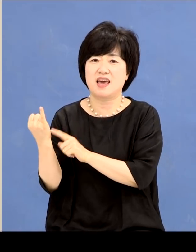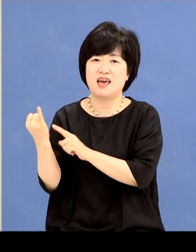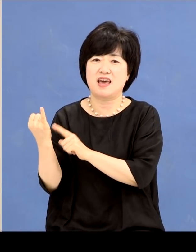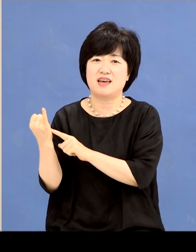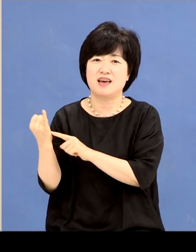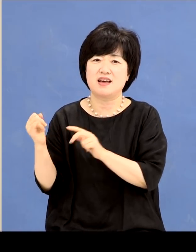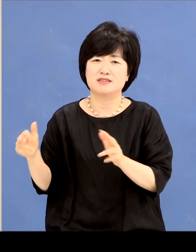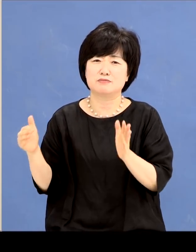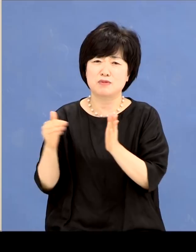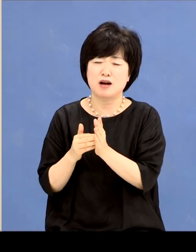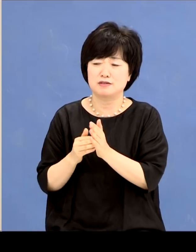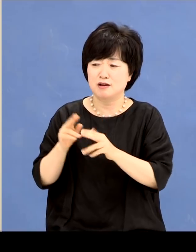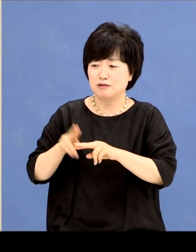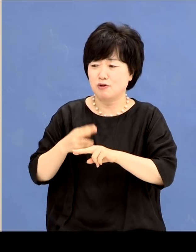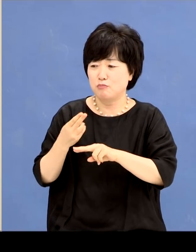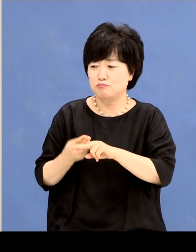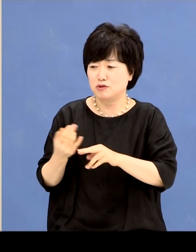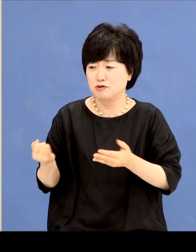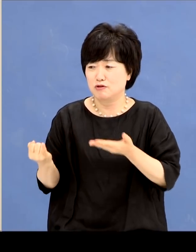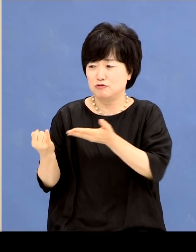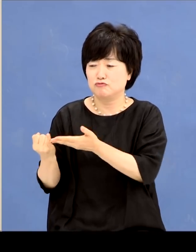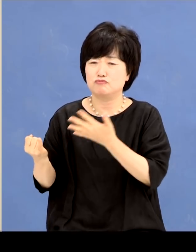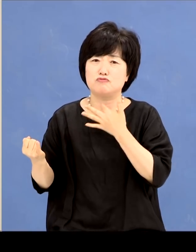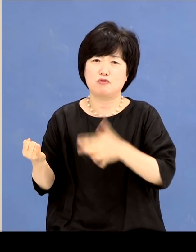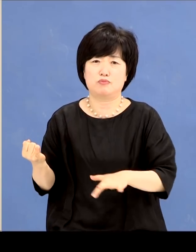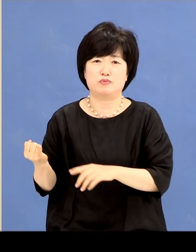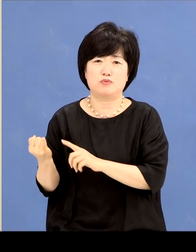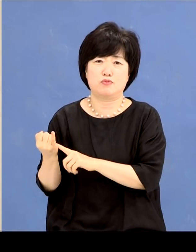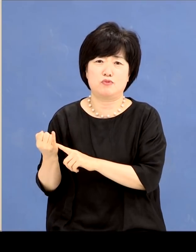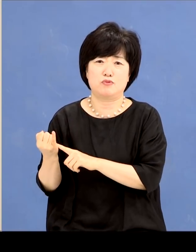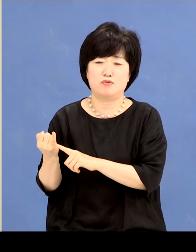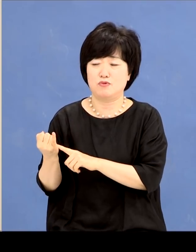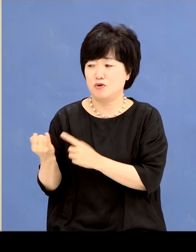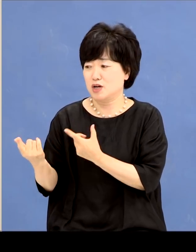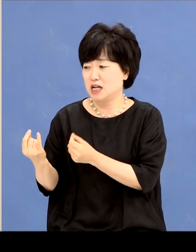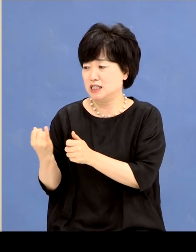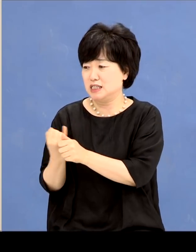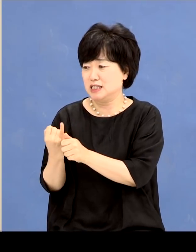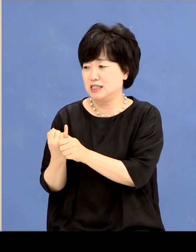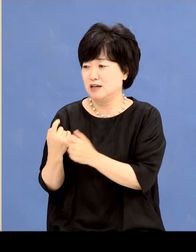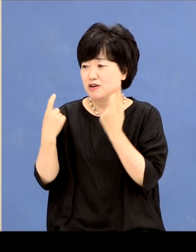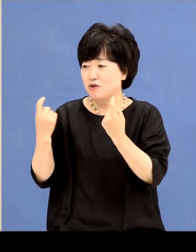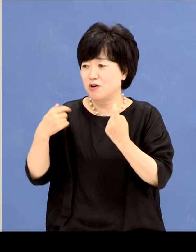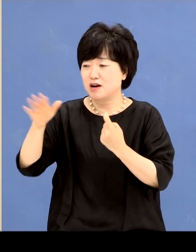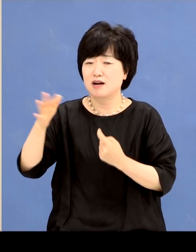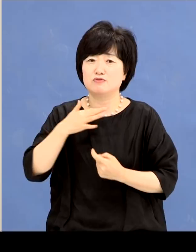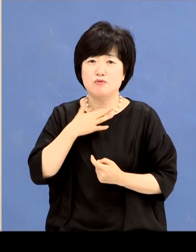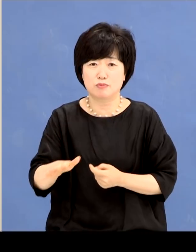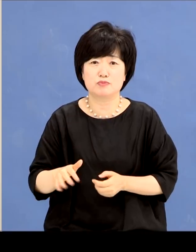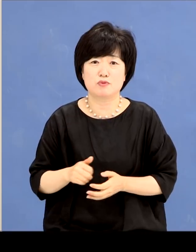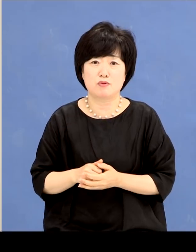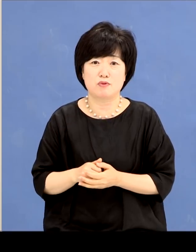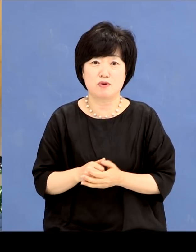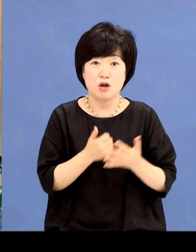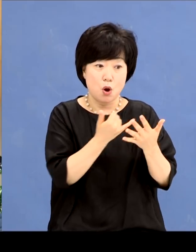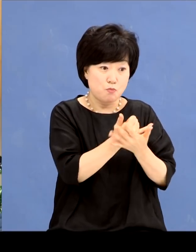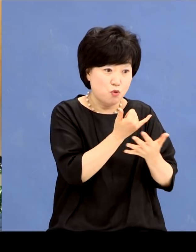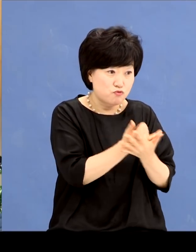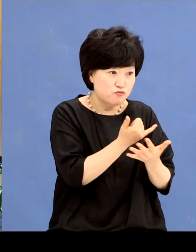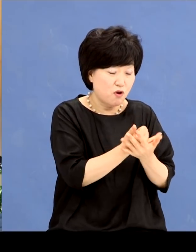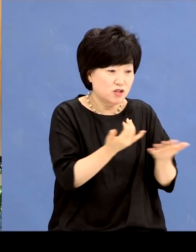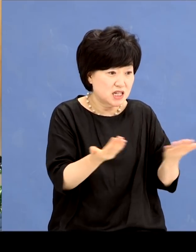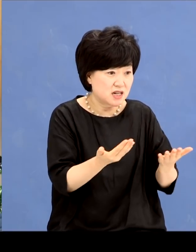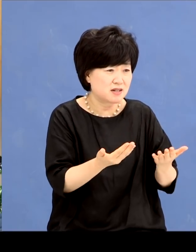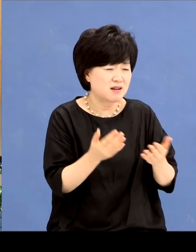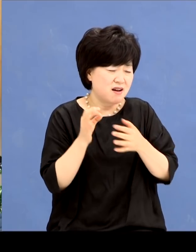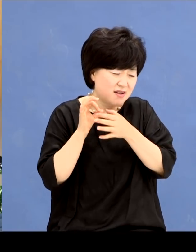우리 아내에게 지금까지 선물을 한 번도 해준 적이 없더라고요. 그리고 여행을 한 번도 가본 적이 없었어요. 네. 왜냐하면 이 보육원